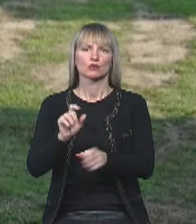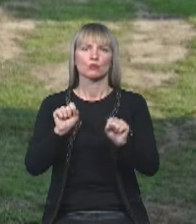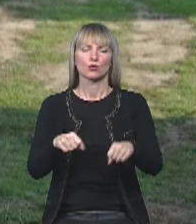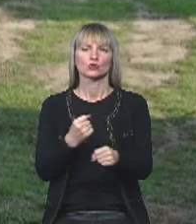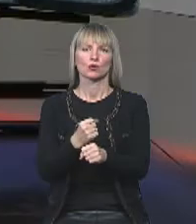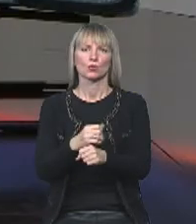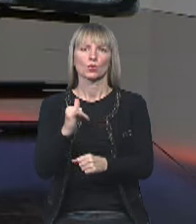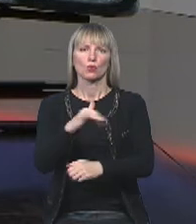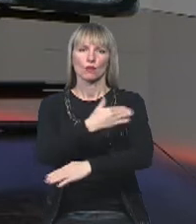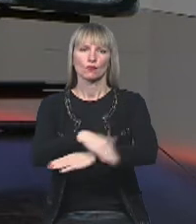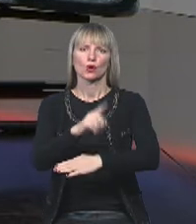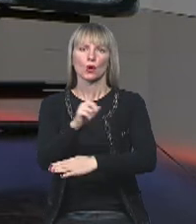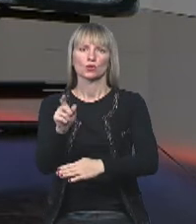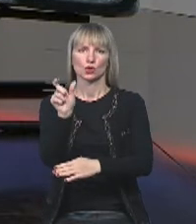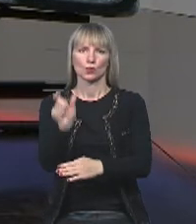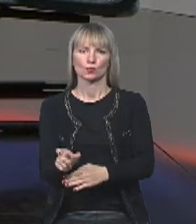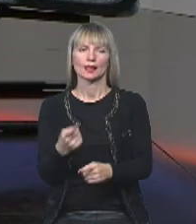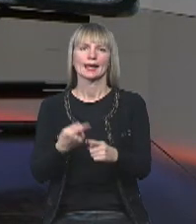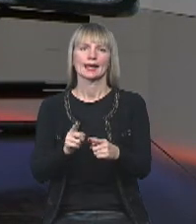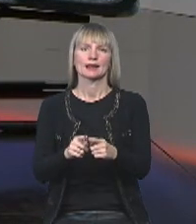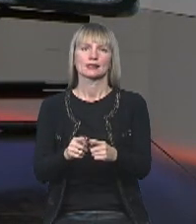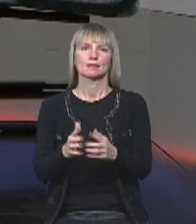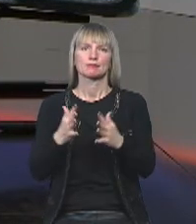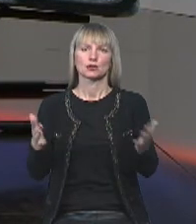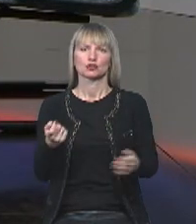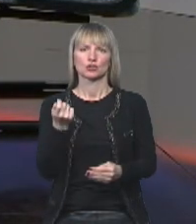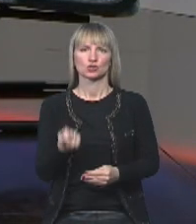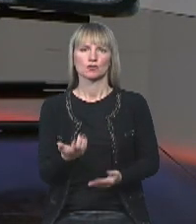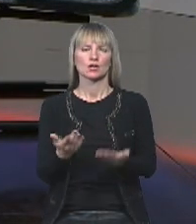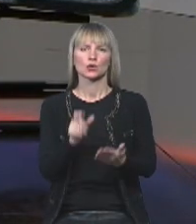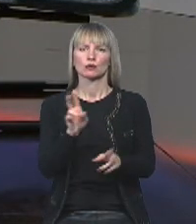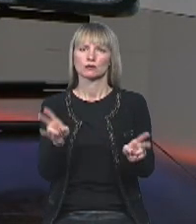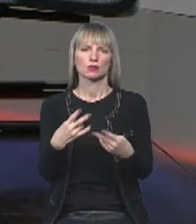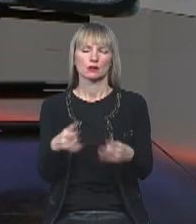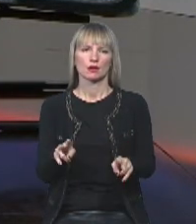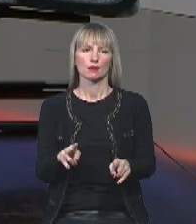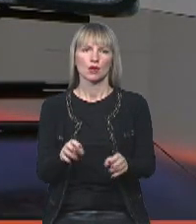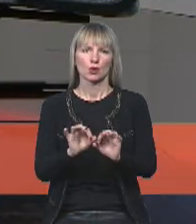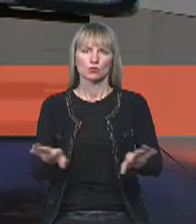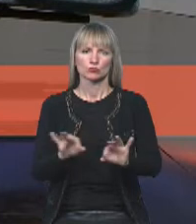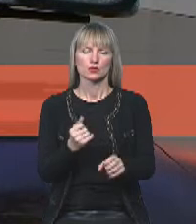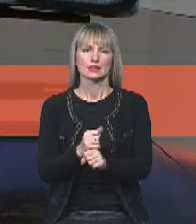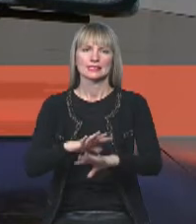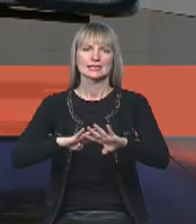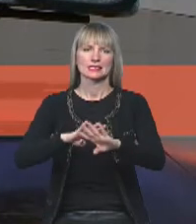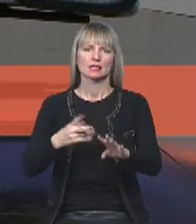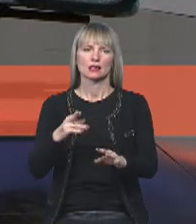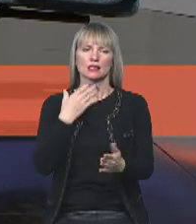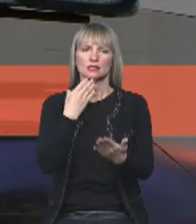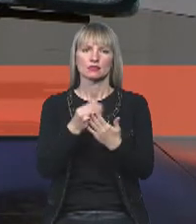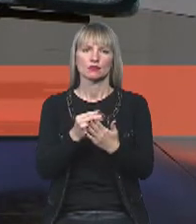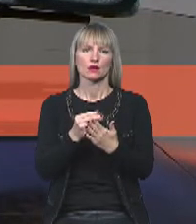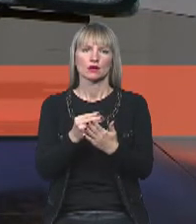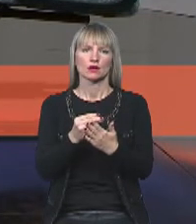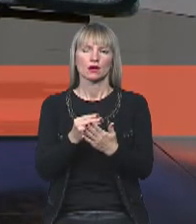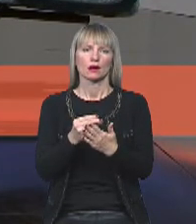робити у дворі кожна людина, то це набагато дешевше. Якщо людині не треба розпускати, робити, наприклад, сітку для своєї огудини,